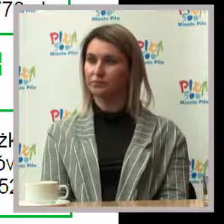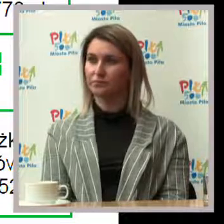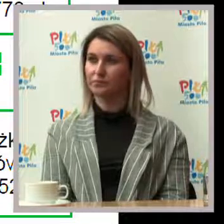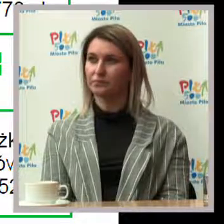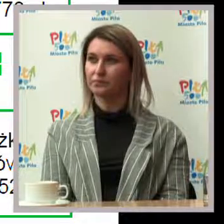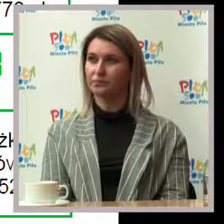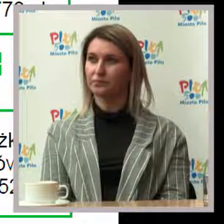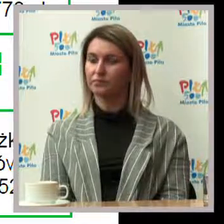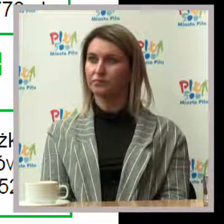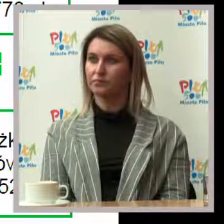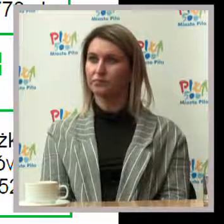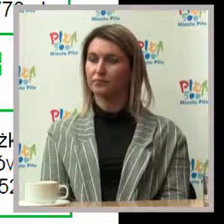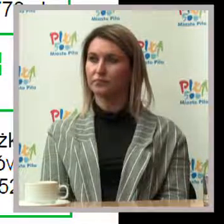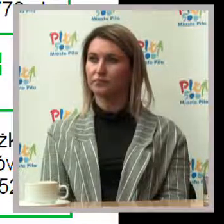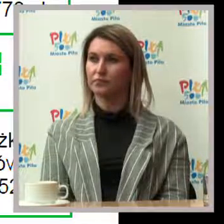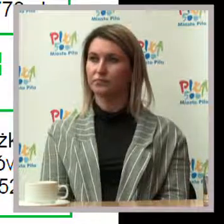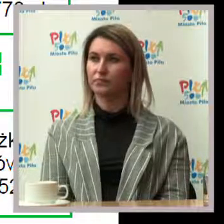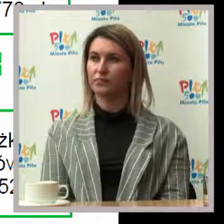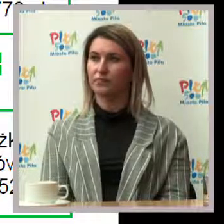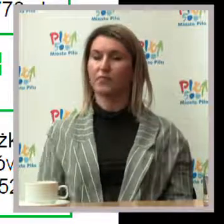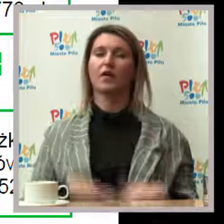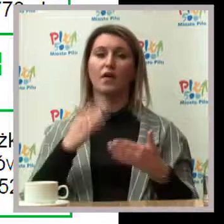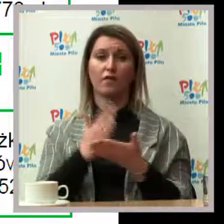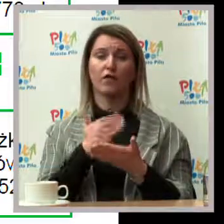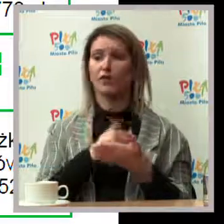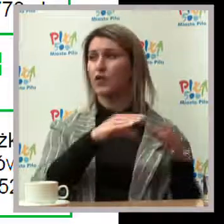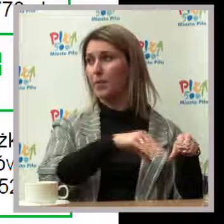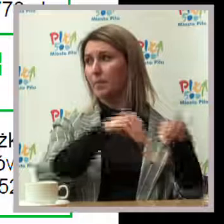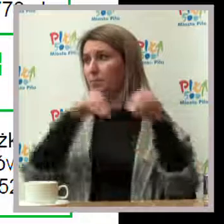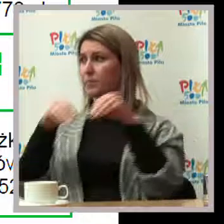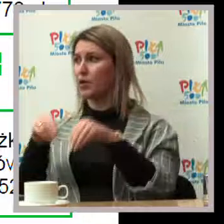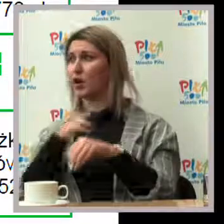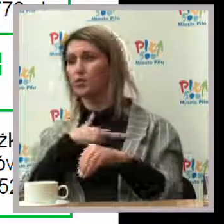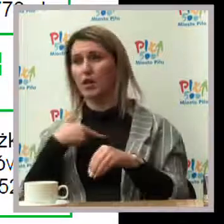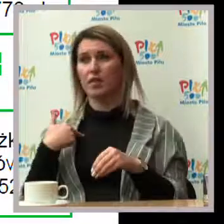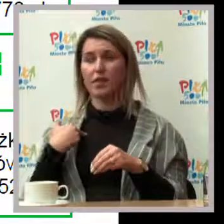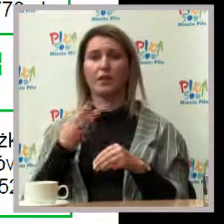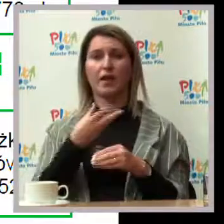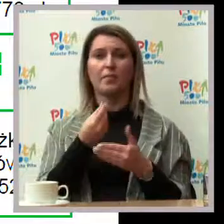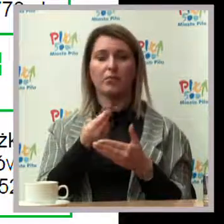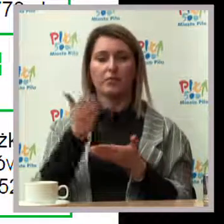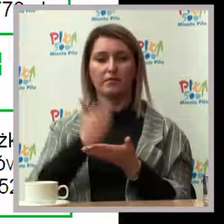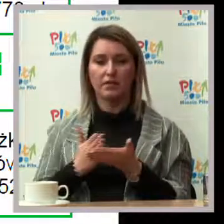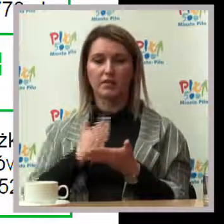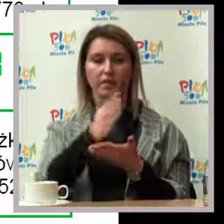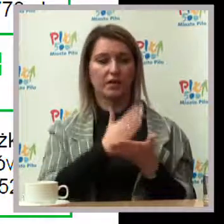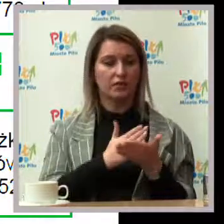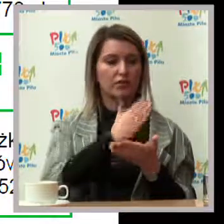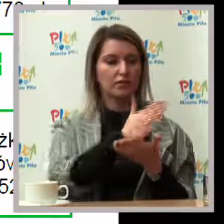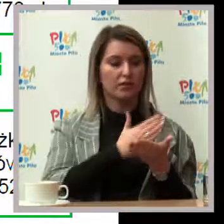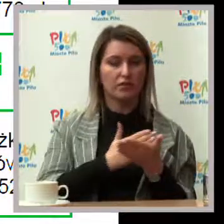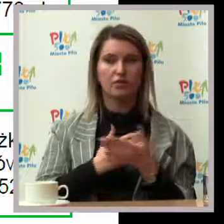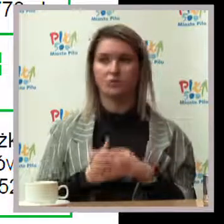kwotach pełnych, dlatego że wojewoda przekazuje nam te pieniądze również w transzach. W związku z tym